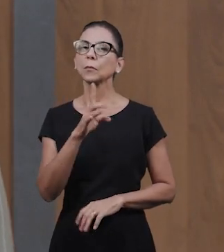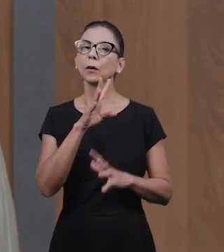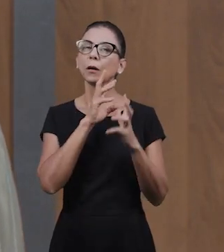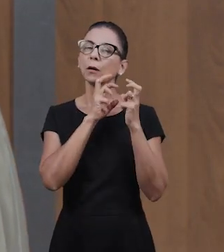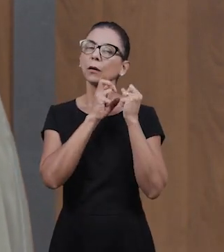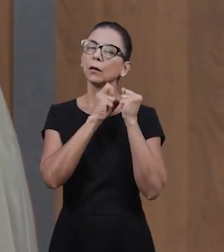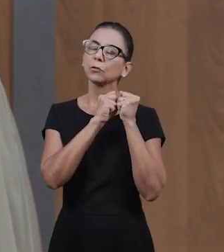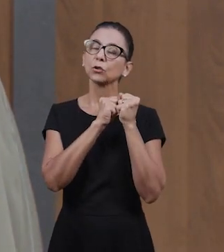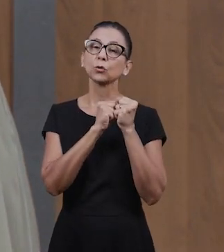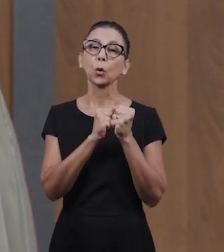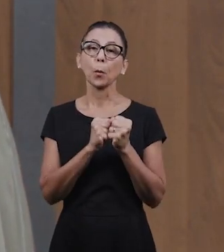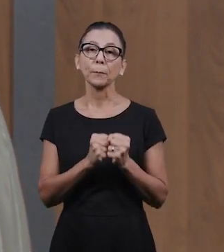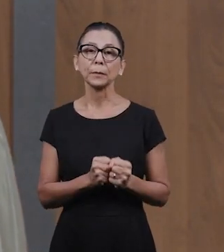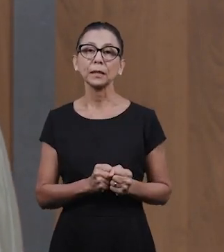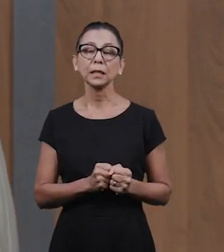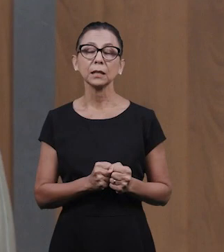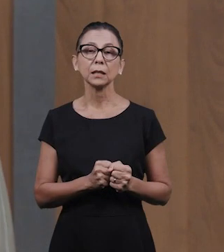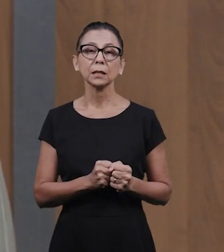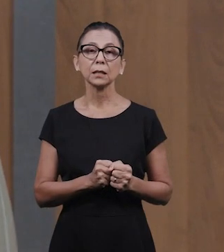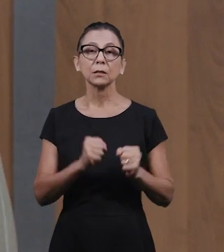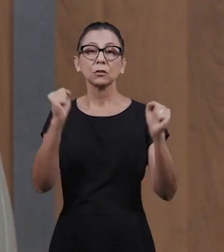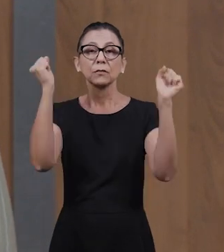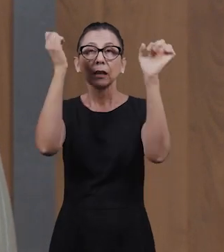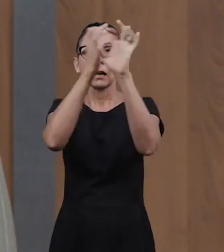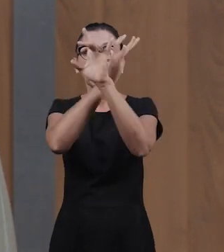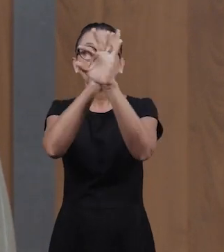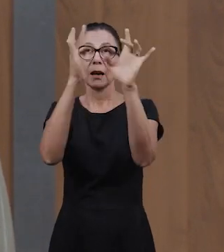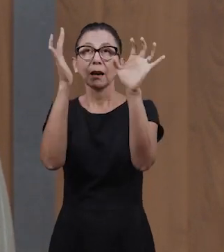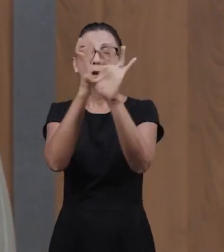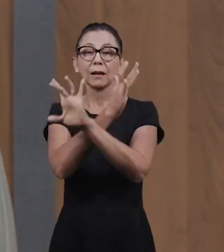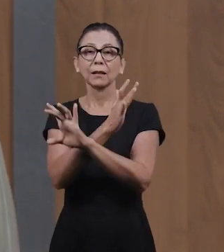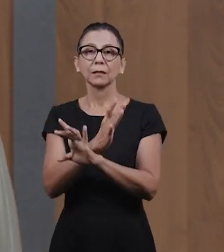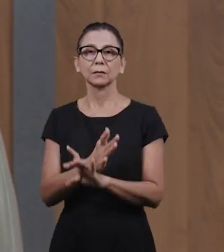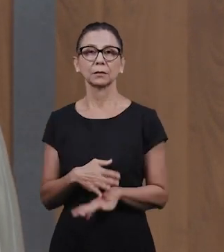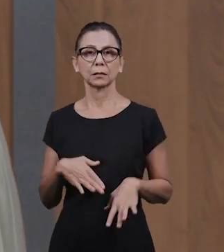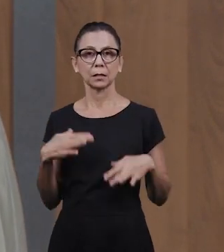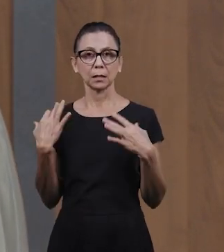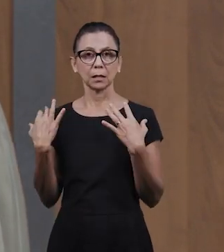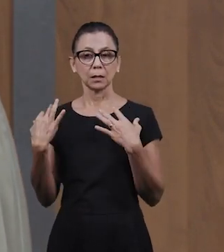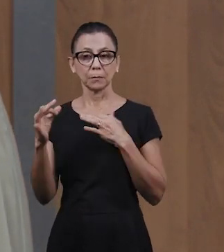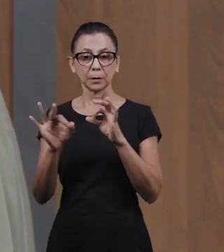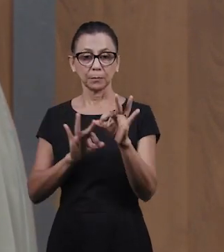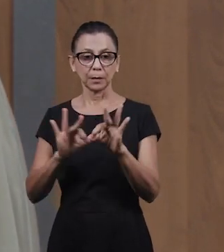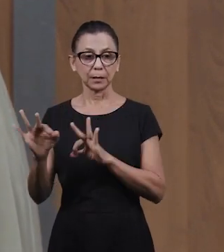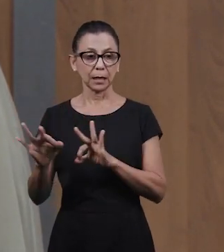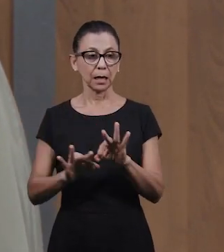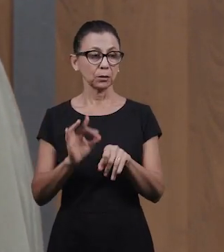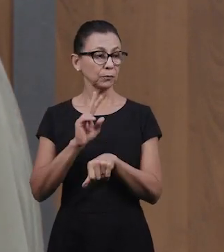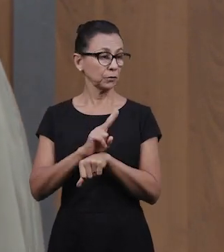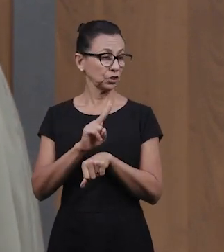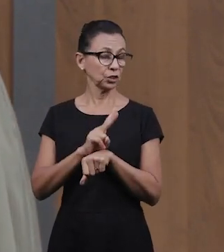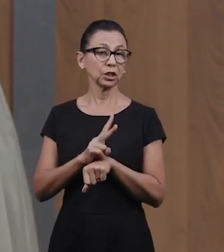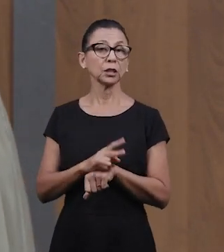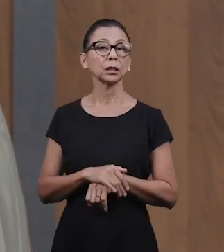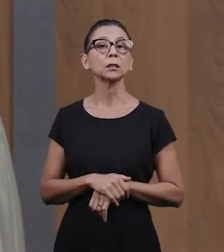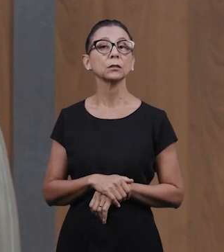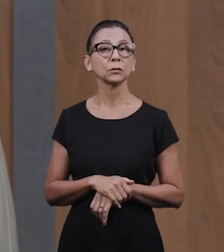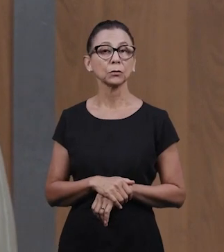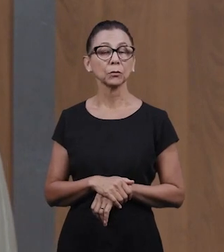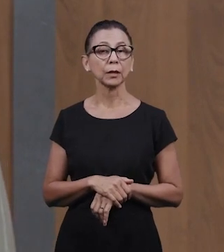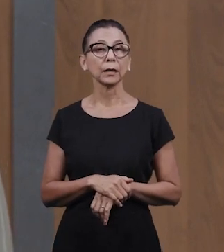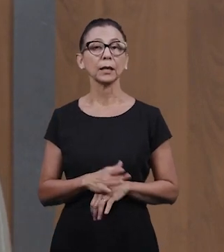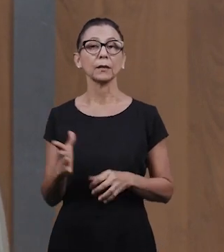dormir spirituellement, mais c'est un moment d'être prêt, et réveillé et vigilant, en vigilance. Le retour